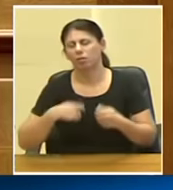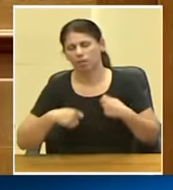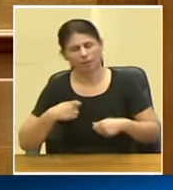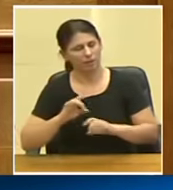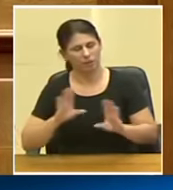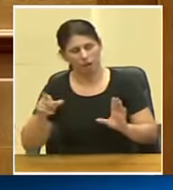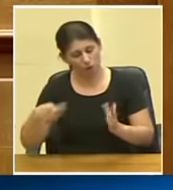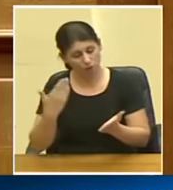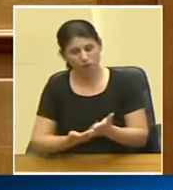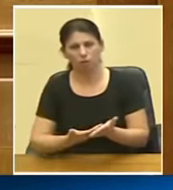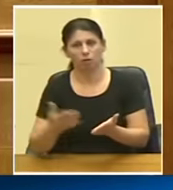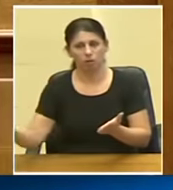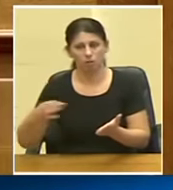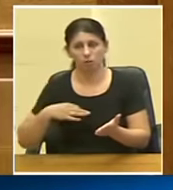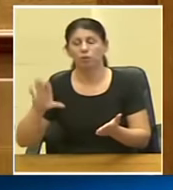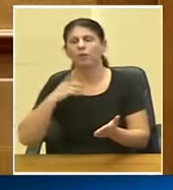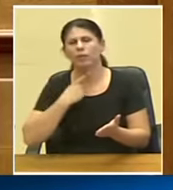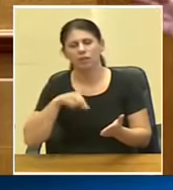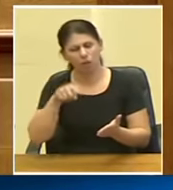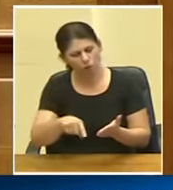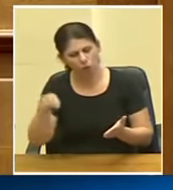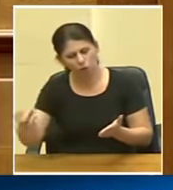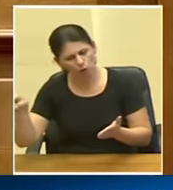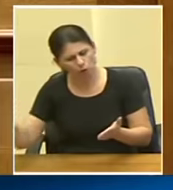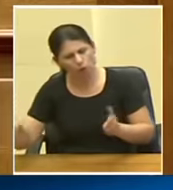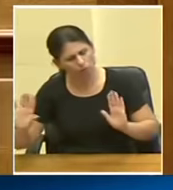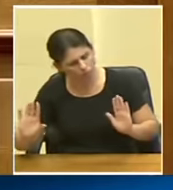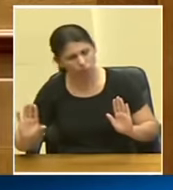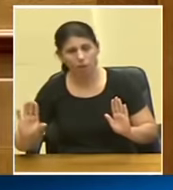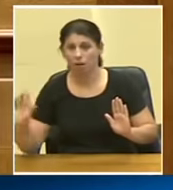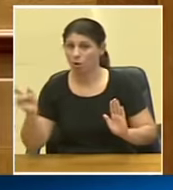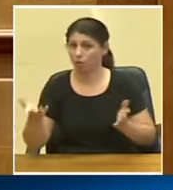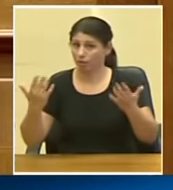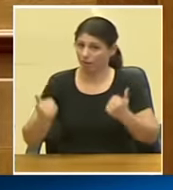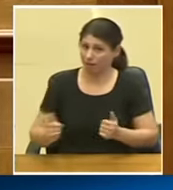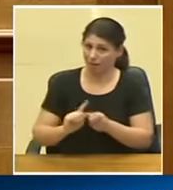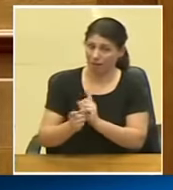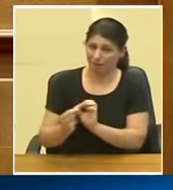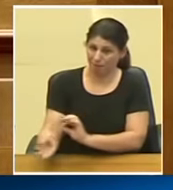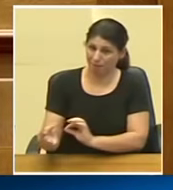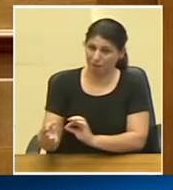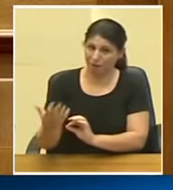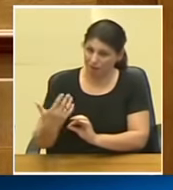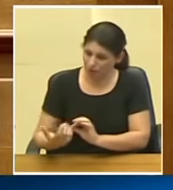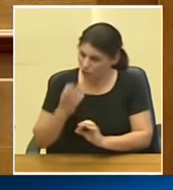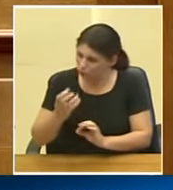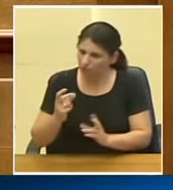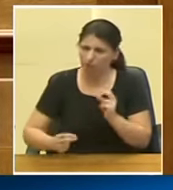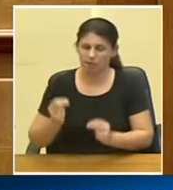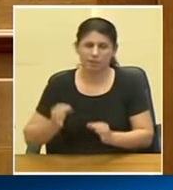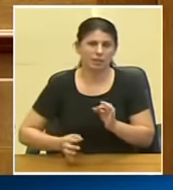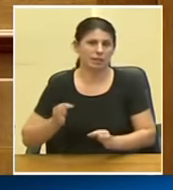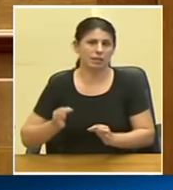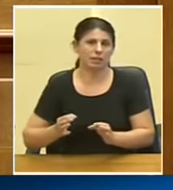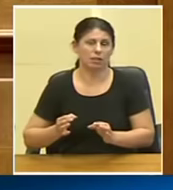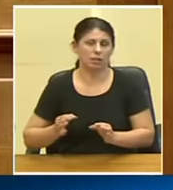στοιχείο. Να μου πείτε ότι δεν σας αρέσει αυτό και εκείνο και το άλλο αντίμετρο. Αλλά όχι ότι δεν υπάρχουν αντίμετρα. Σοβαρή συζήτηση.